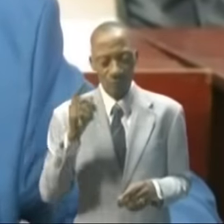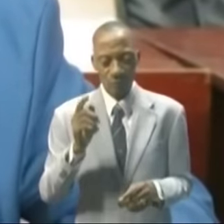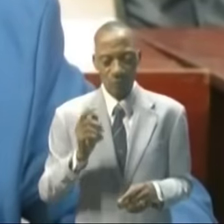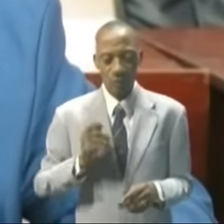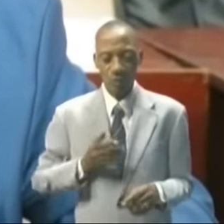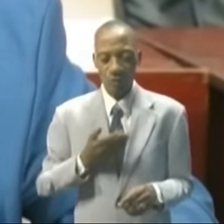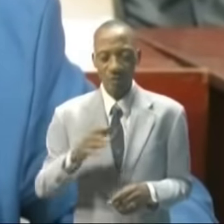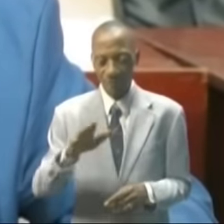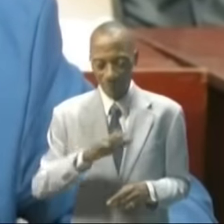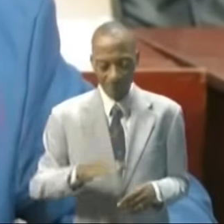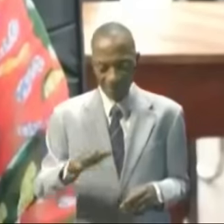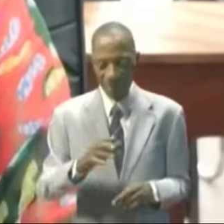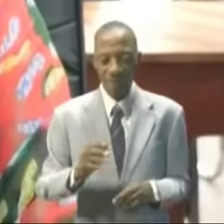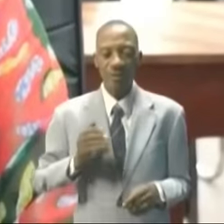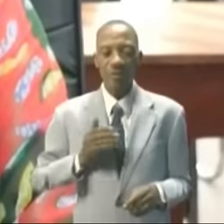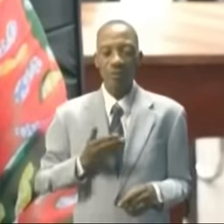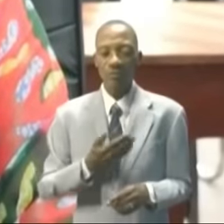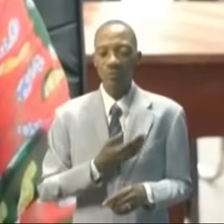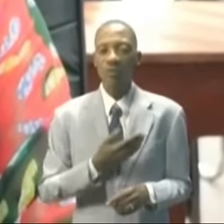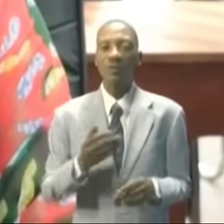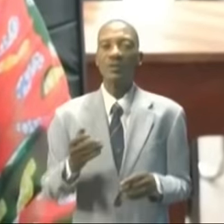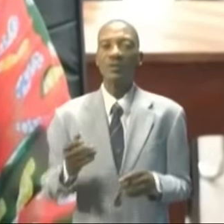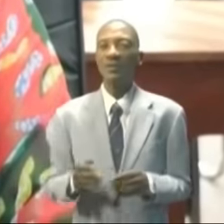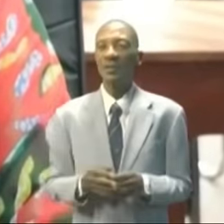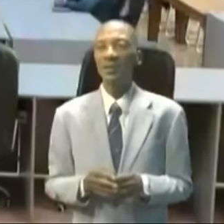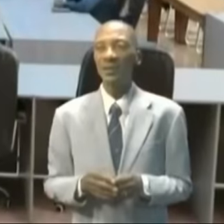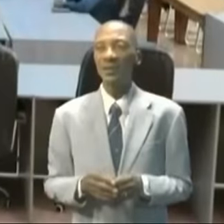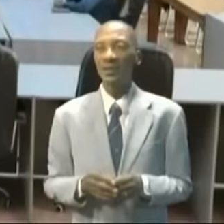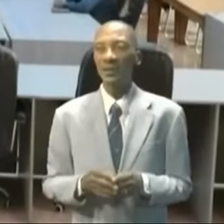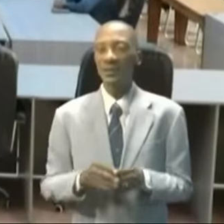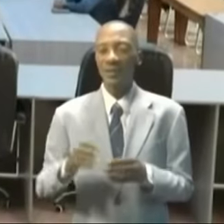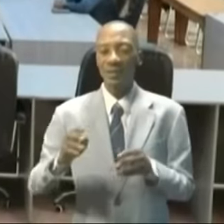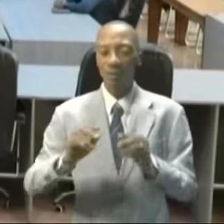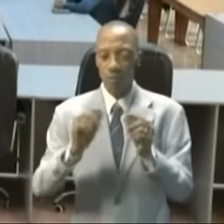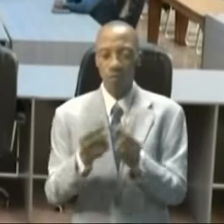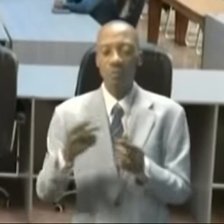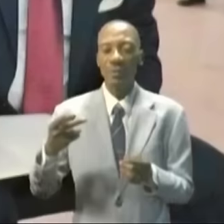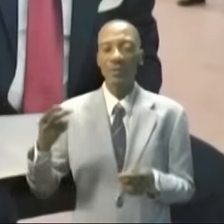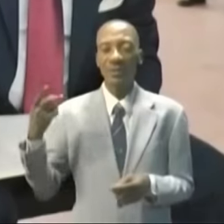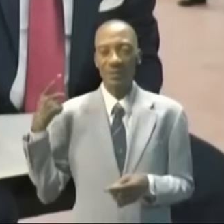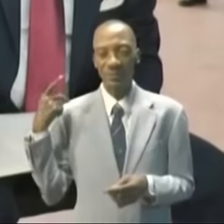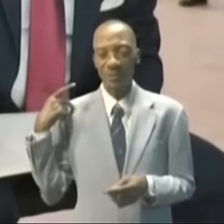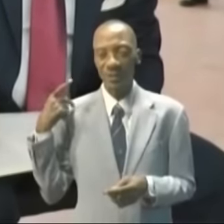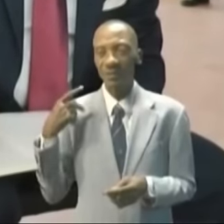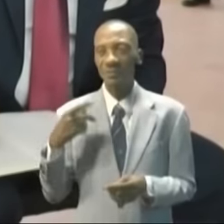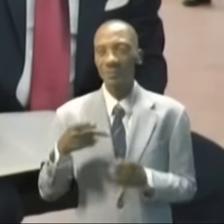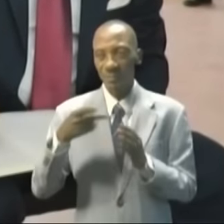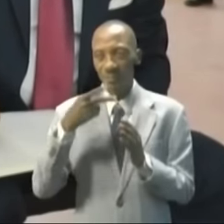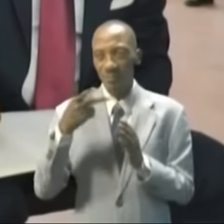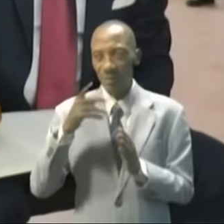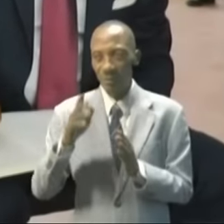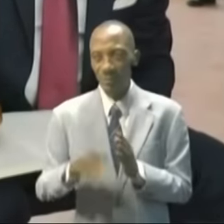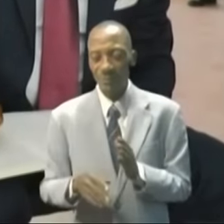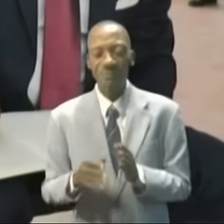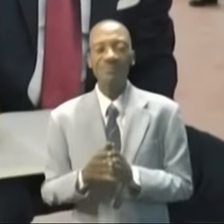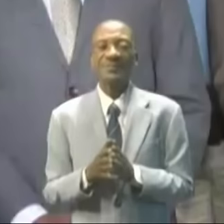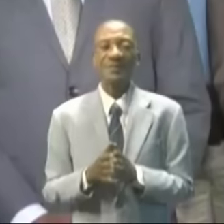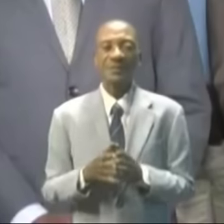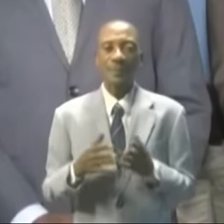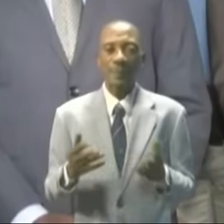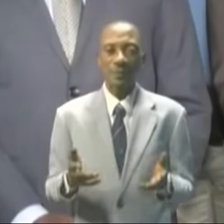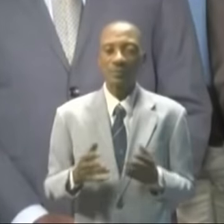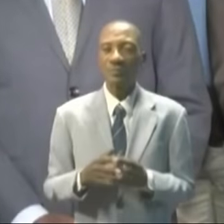avons convenu que nous donnerons notre aval au programme que la première ministre va nous